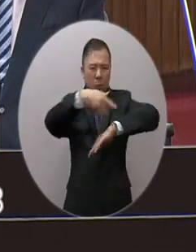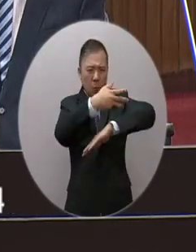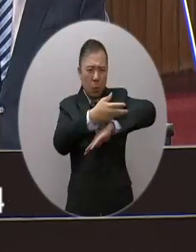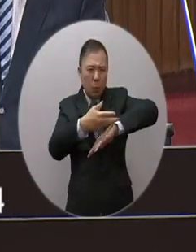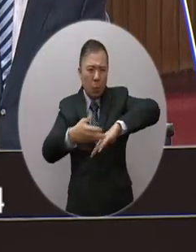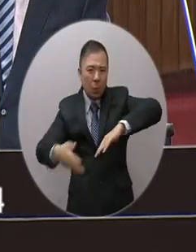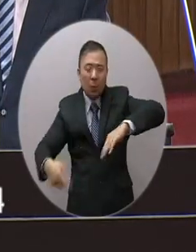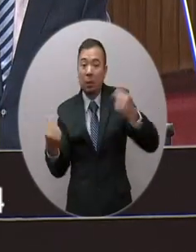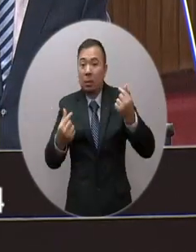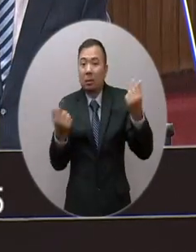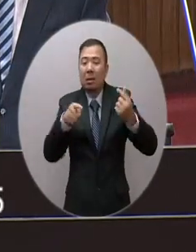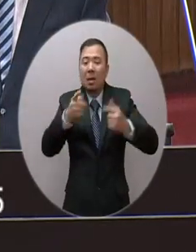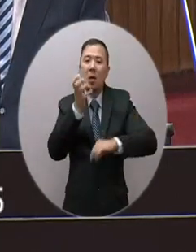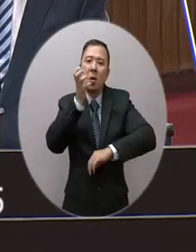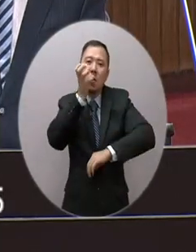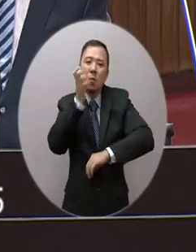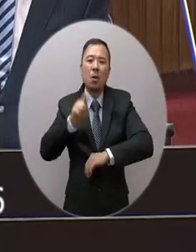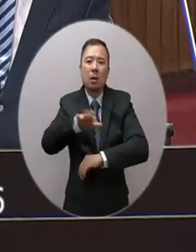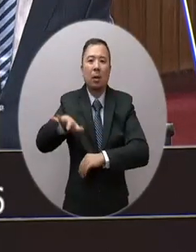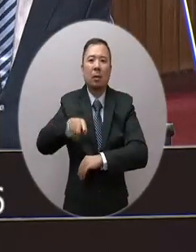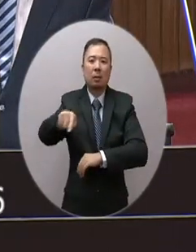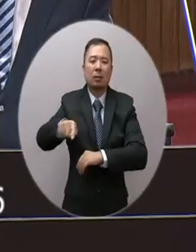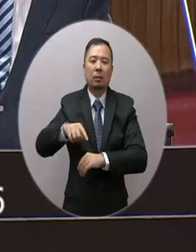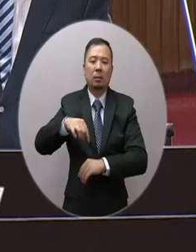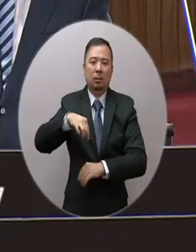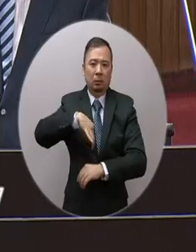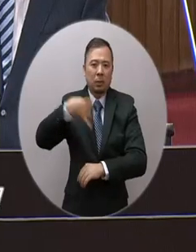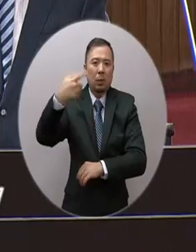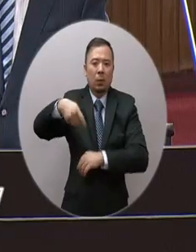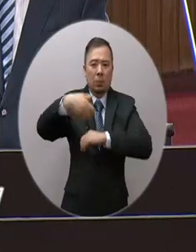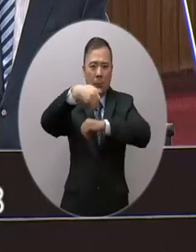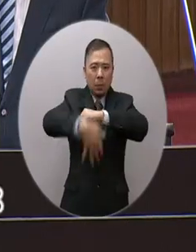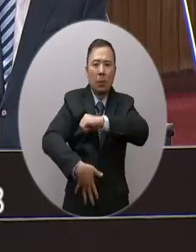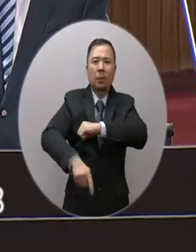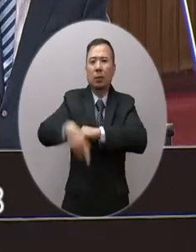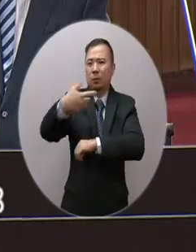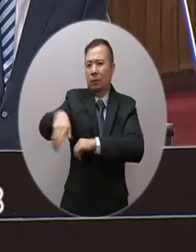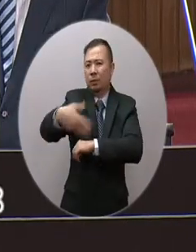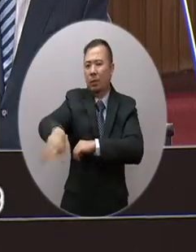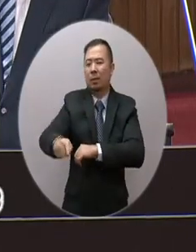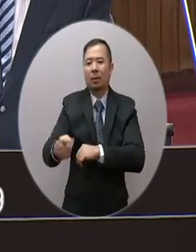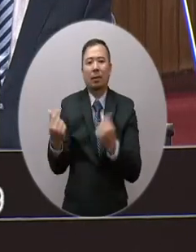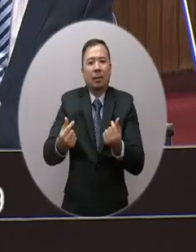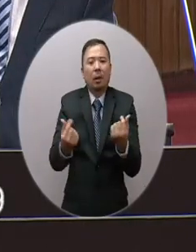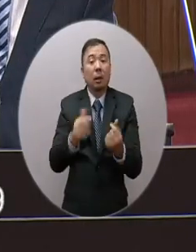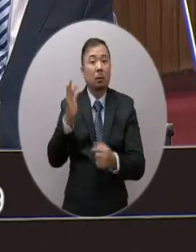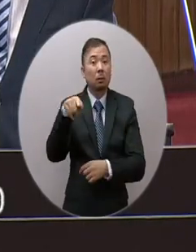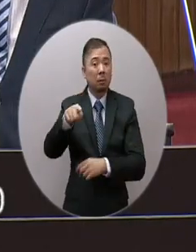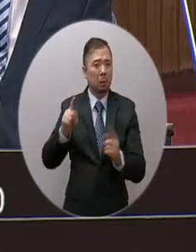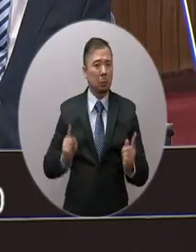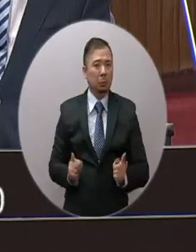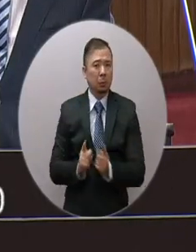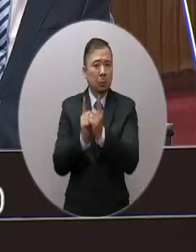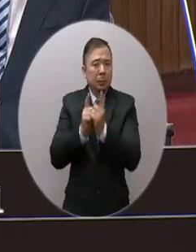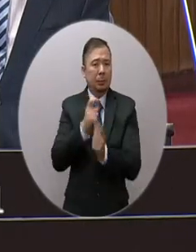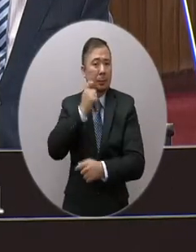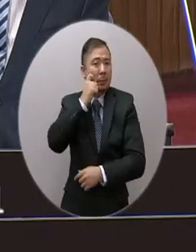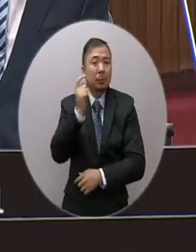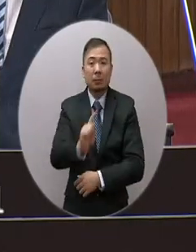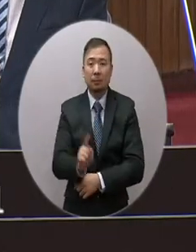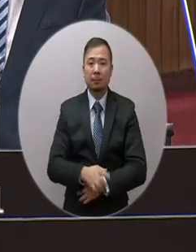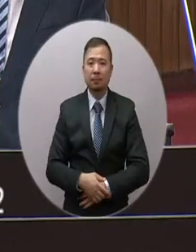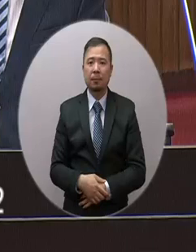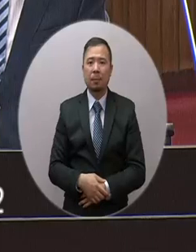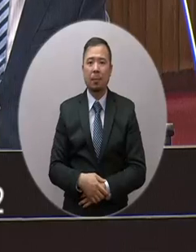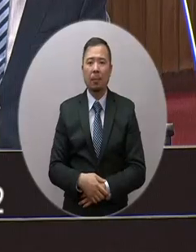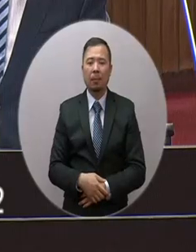质还要的天然的饮水，他们喜欢用这个饮水。但是他们现在面对一个非常大的一个问题，每当